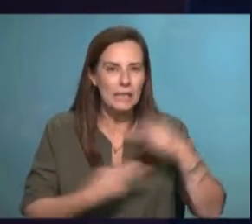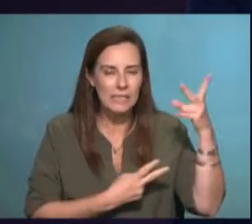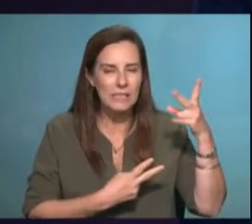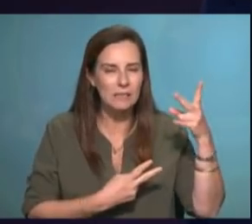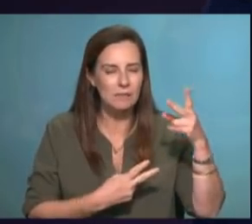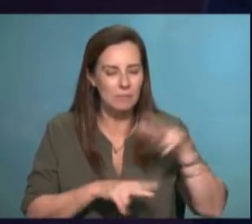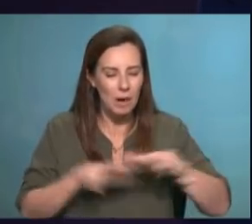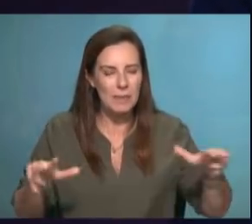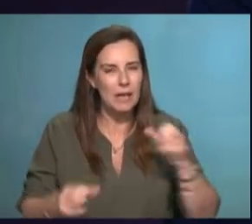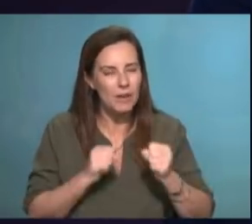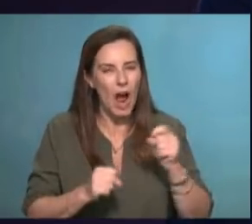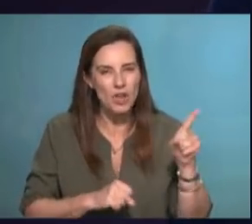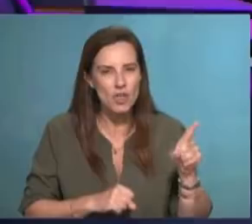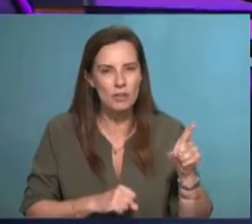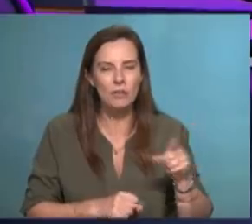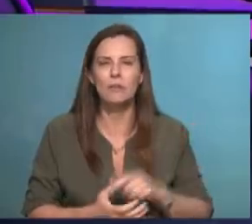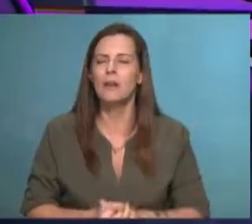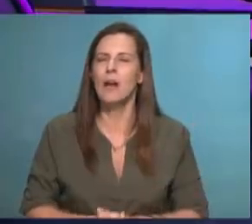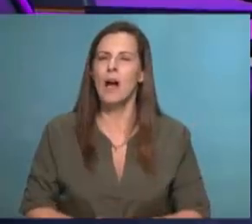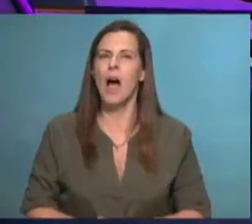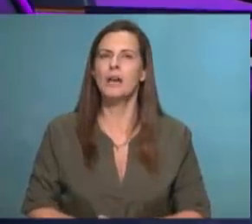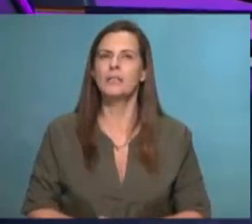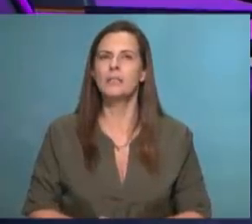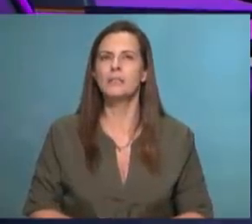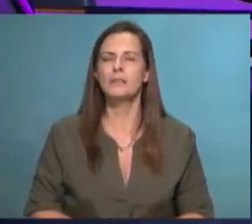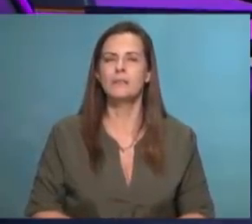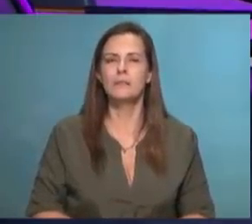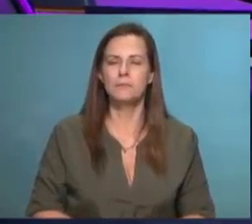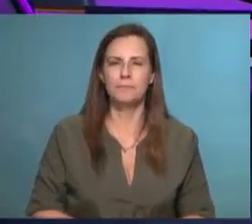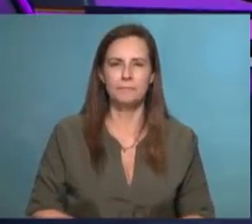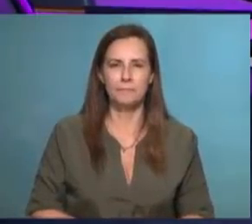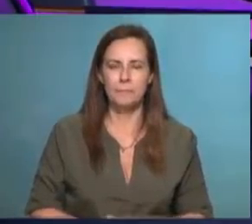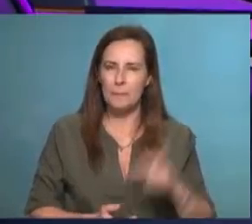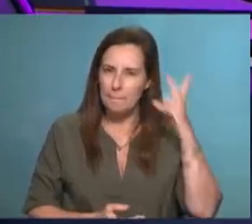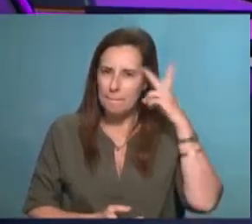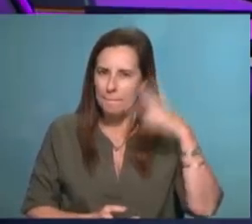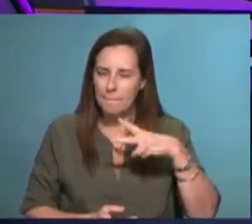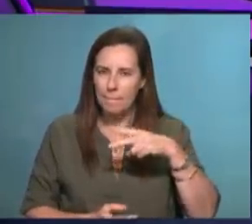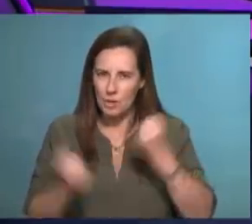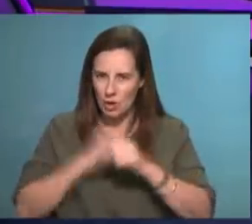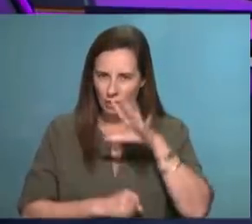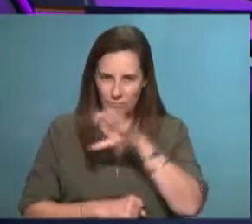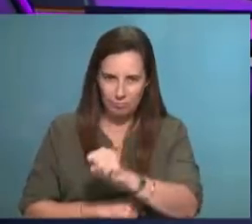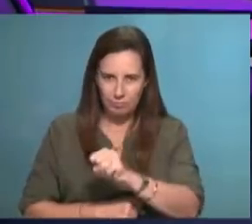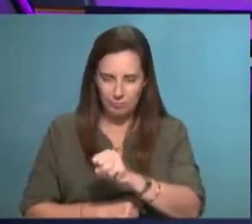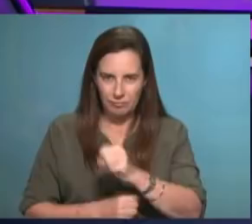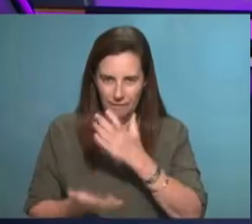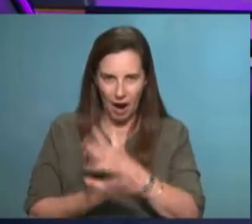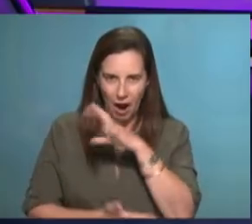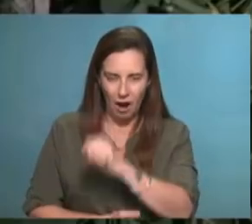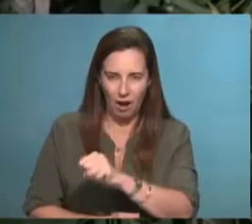לבית החולים בעיר. חן ביאר כתבנו בצפון מצטרף אלינו. אני מבינה שהחשוד נעצר, החשוד בדריסה?